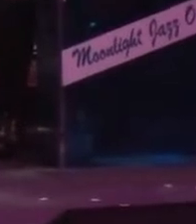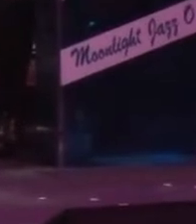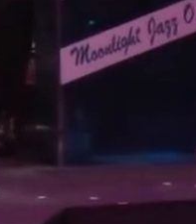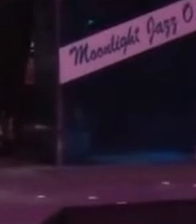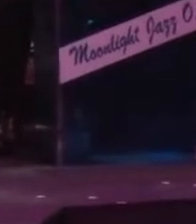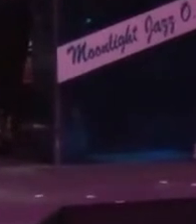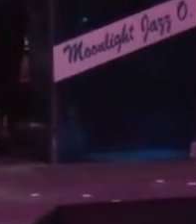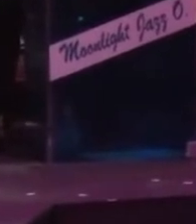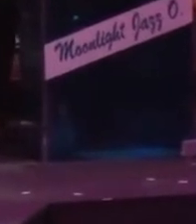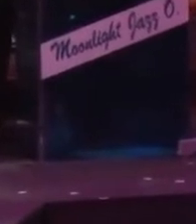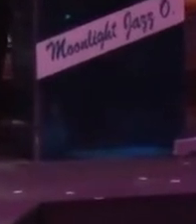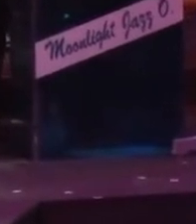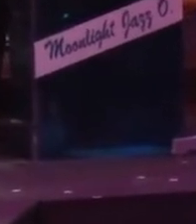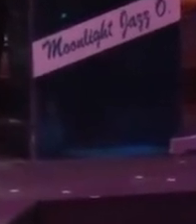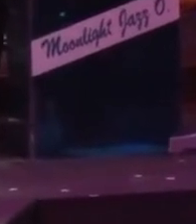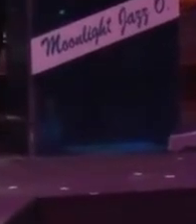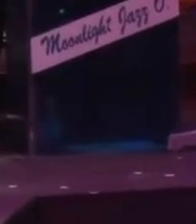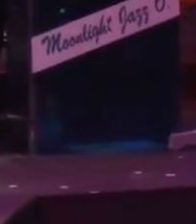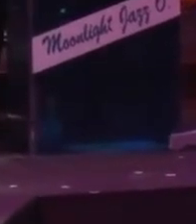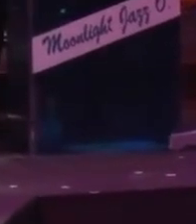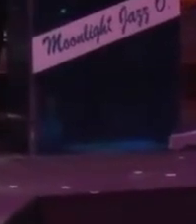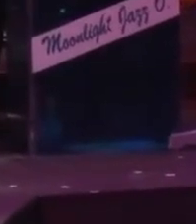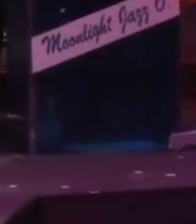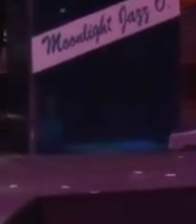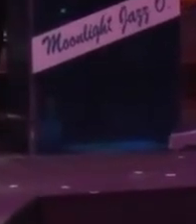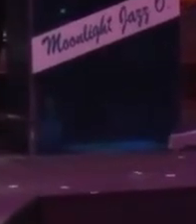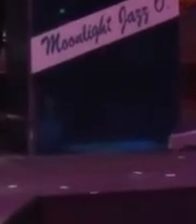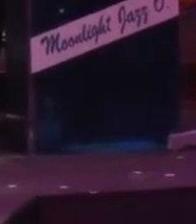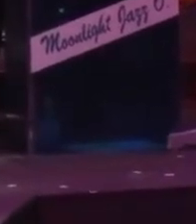やかなビッグバンドステージが繰り広げられました。